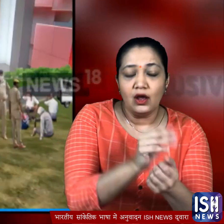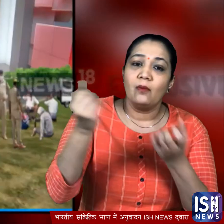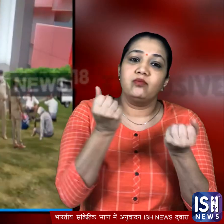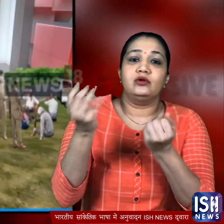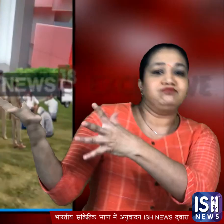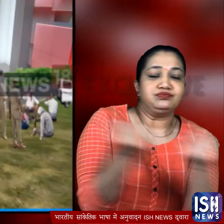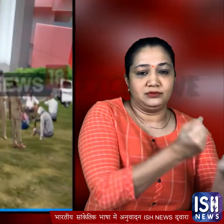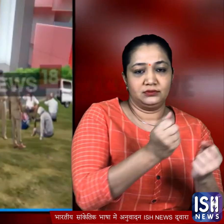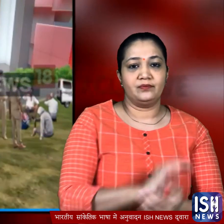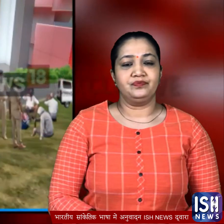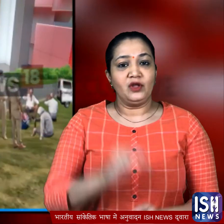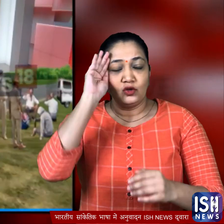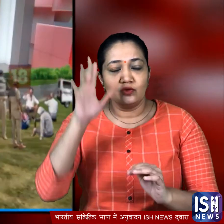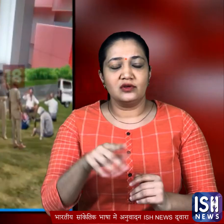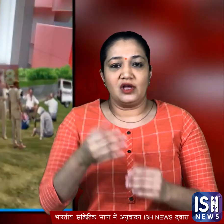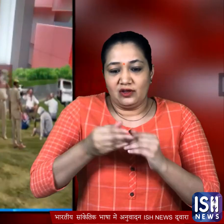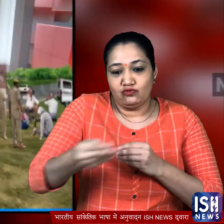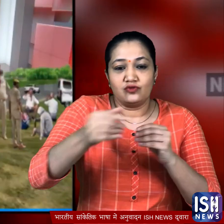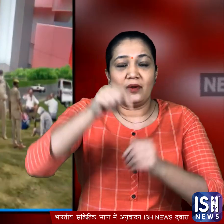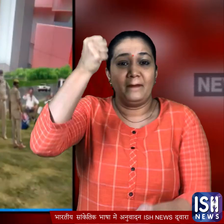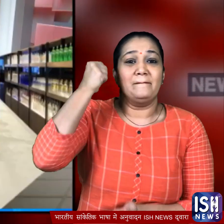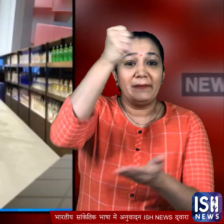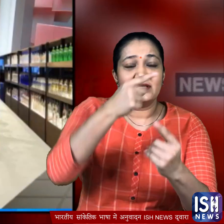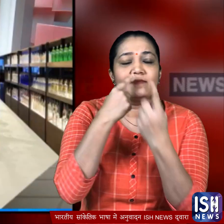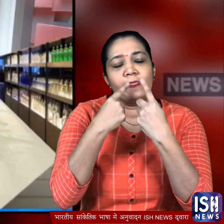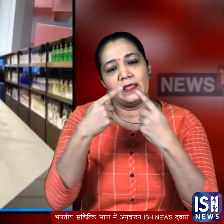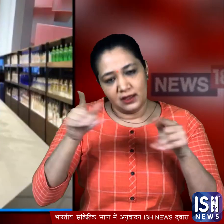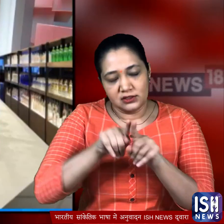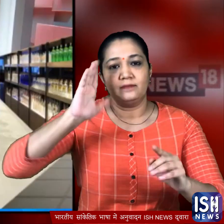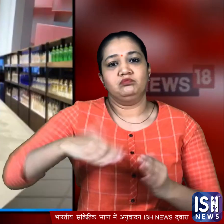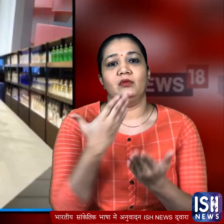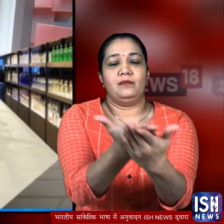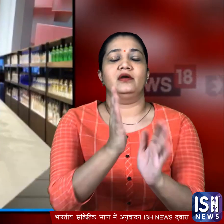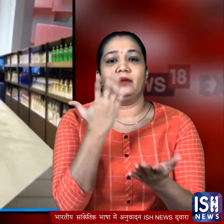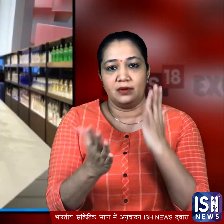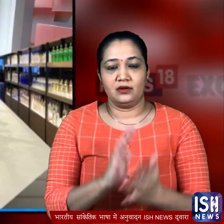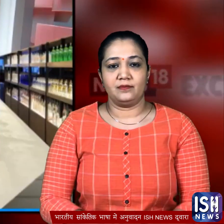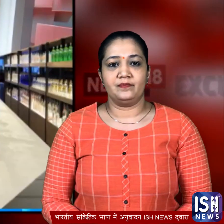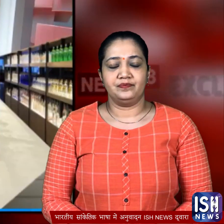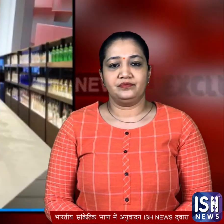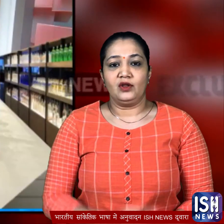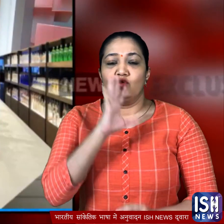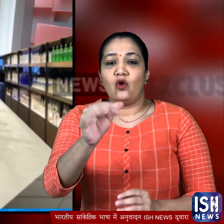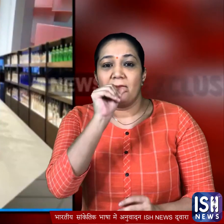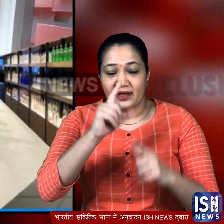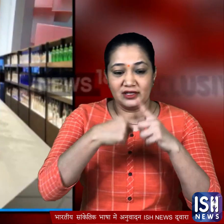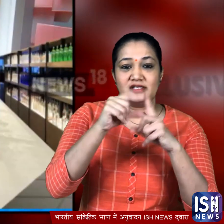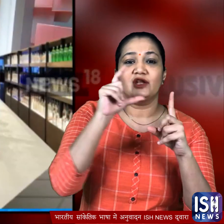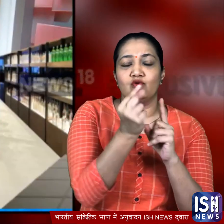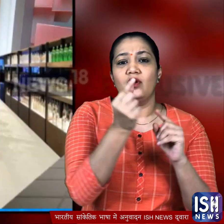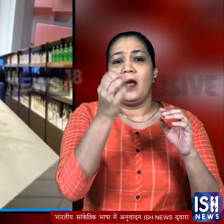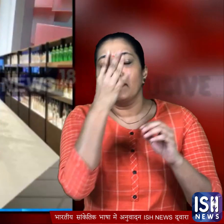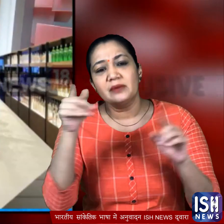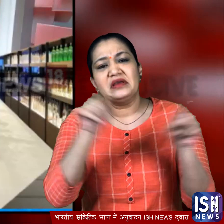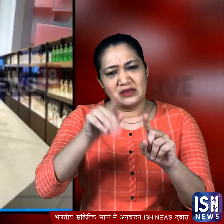गई गाड़ी को पुलिस जब्त कर लेती है। खबर है कि आगामी बजट सत्र में इस प्रस्ताव को विधानसभा में पेश किया जा सकता है। असल में बिहार में जेडीयू